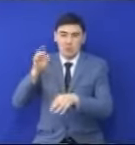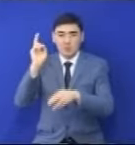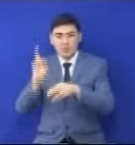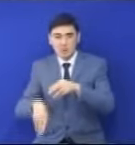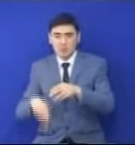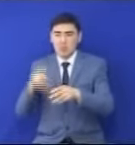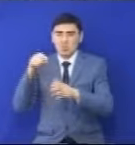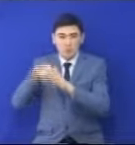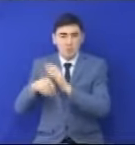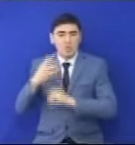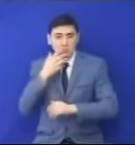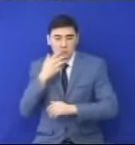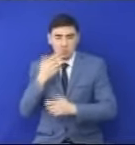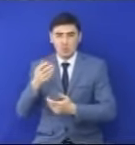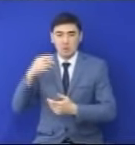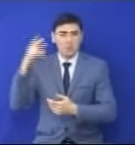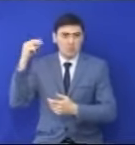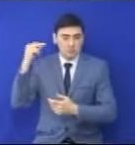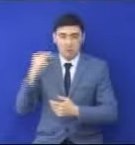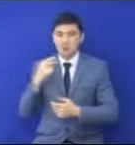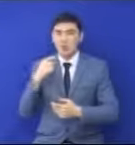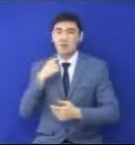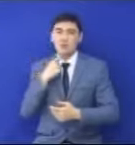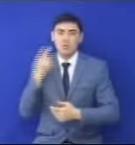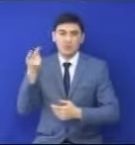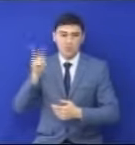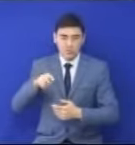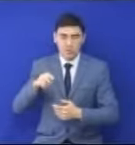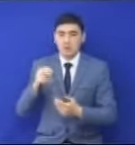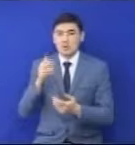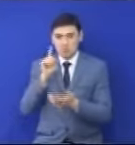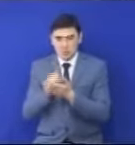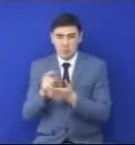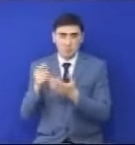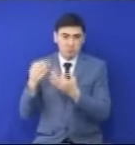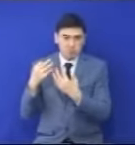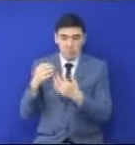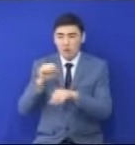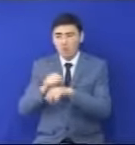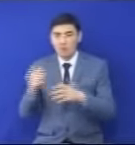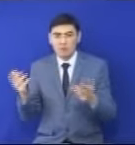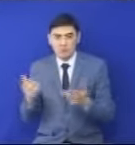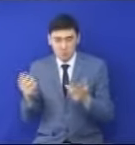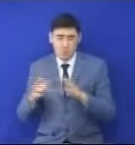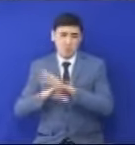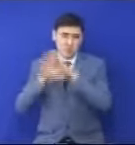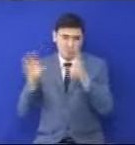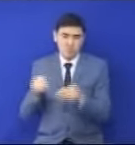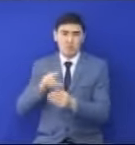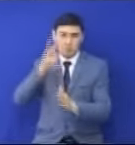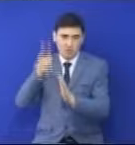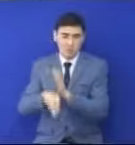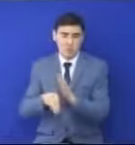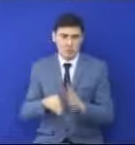болуы, аялдамалардың екі тілде хабарлануы мақсатында жасалып отыр, деді қала әкімі. Бүгінде Семейде 35 автобус пен 15